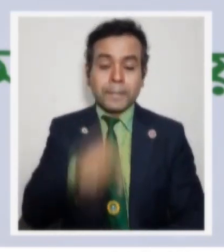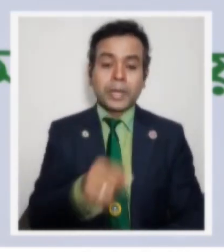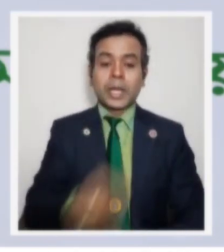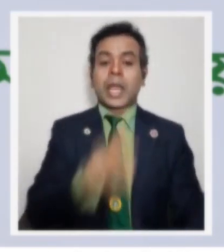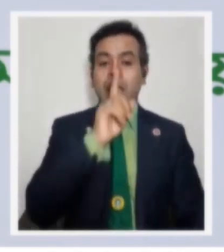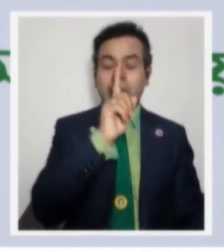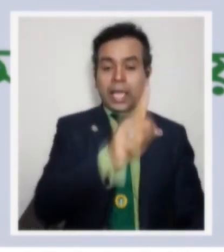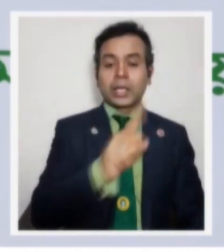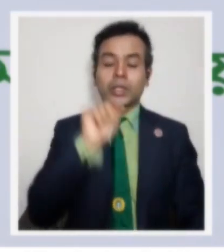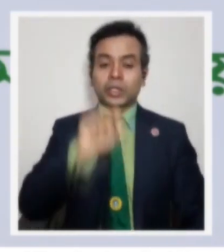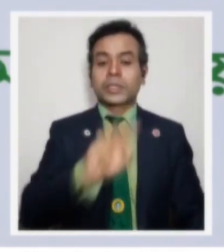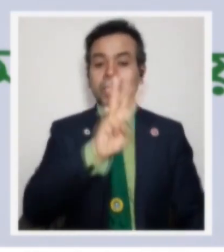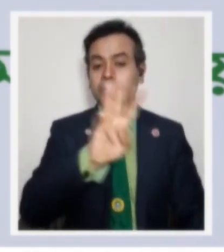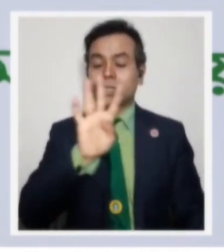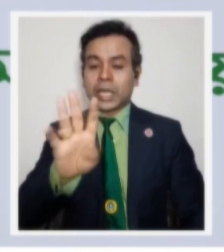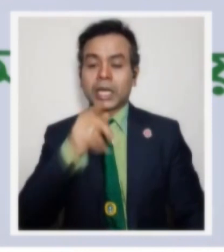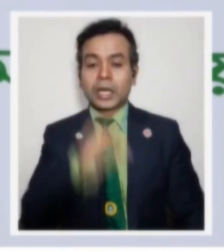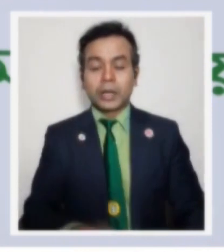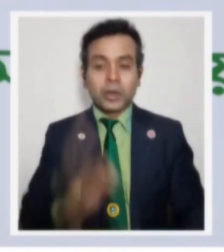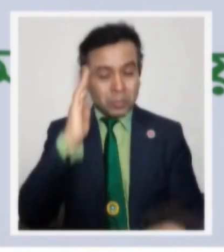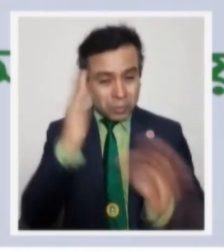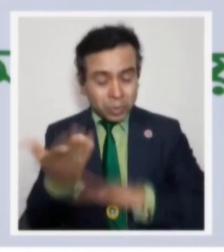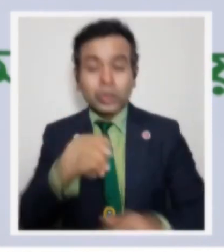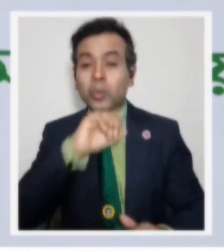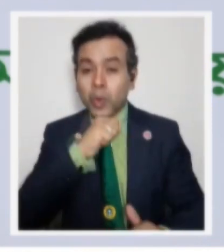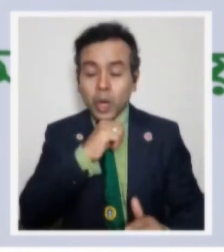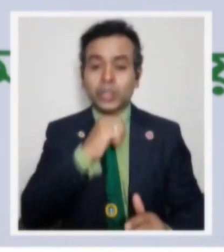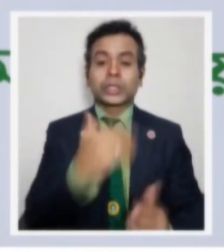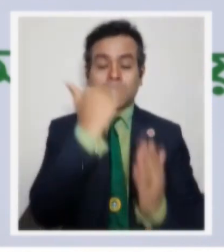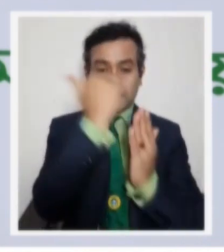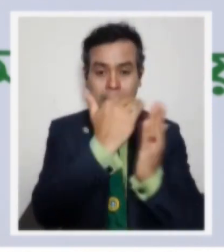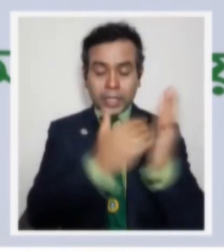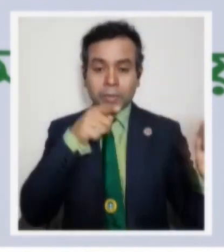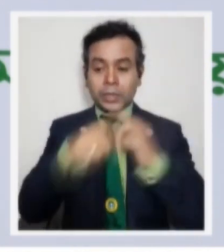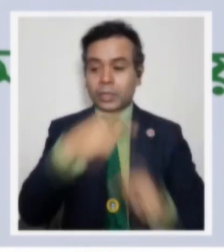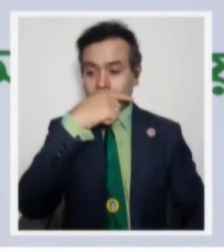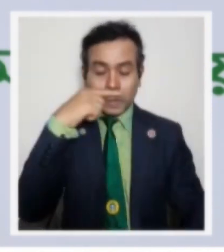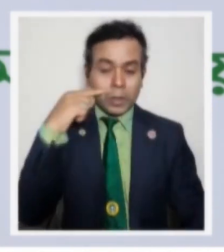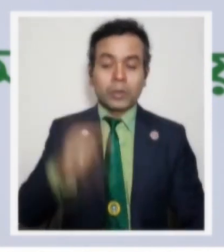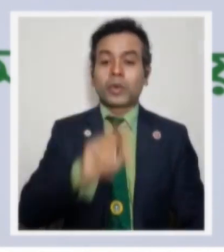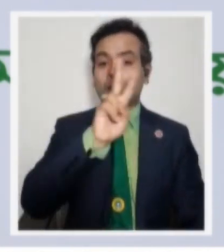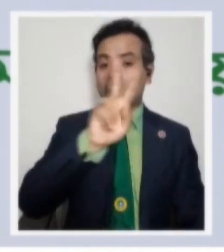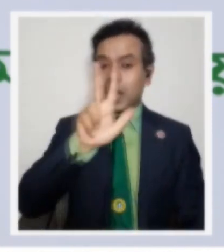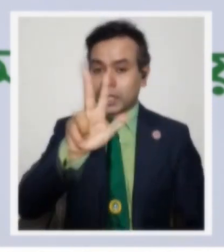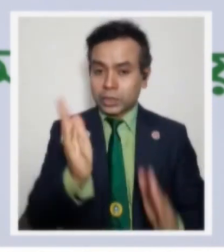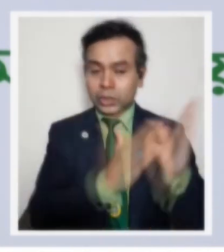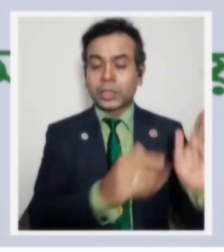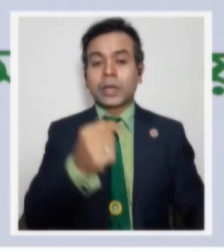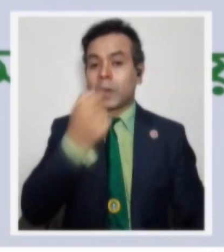846 জন, শনাক্ত বিবেচনায় মৃত্যুর হার 1.34%। মৃত্যুর বিশ্লেষণে